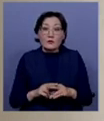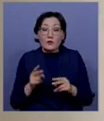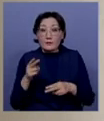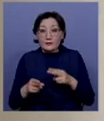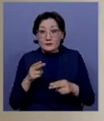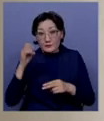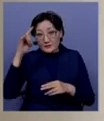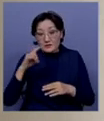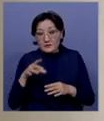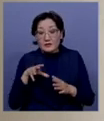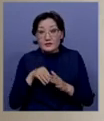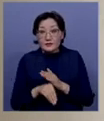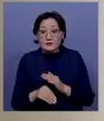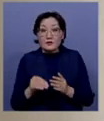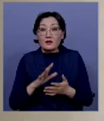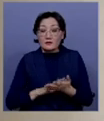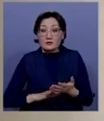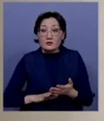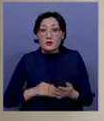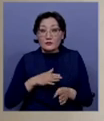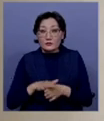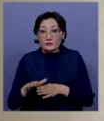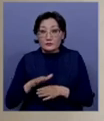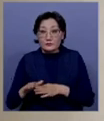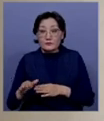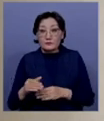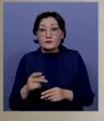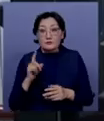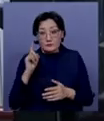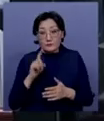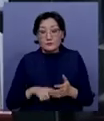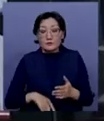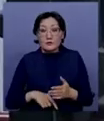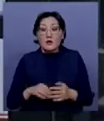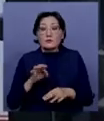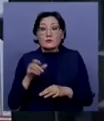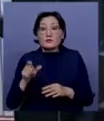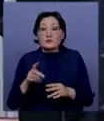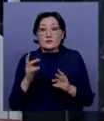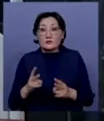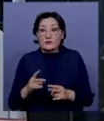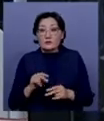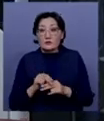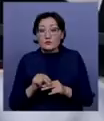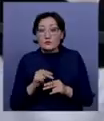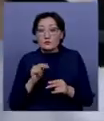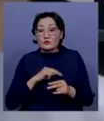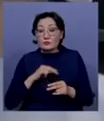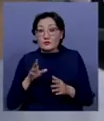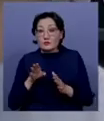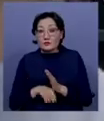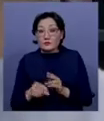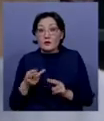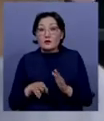Қазақстанға енгізіп, арғырай жүзеге асырсақ деген үміттеміз. Науқасының жарасы мен дәрігердің жұмысын жеңілдететін